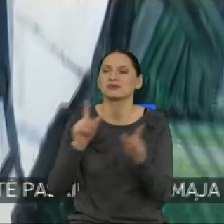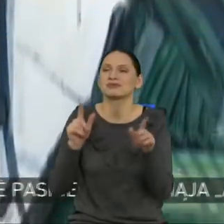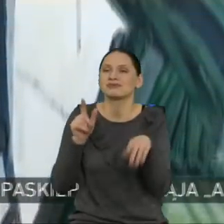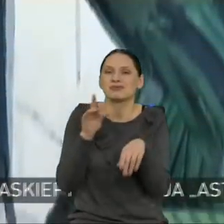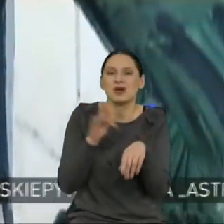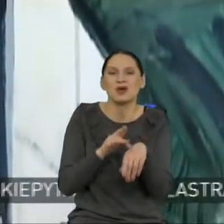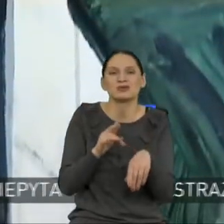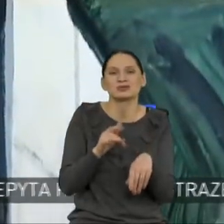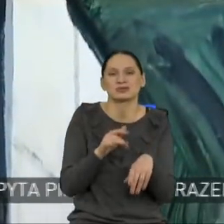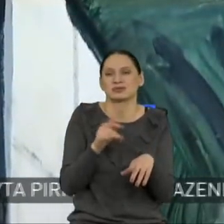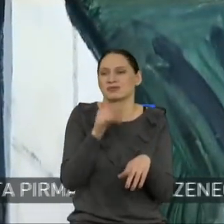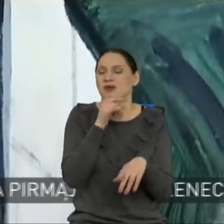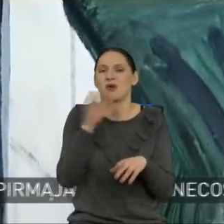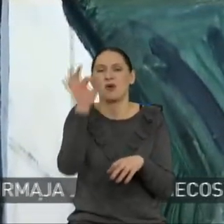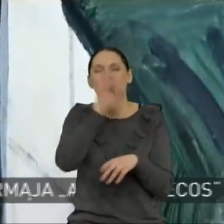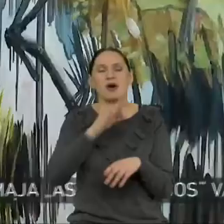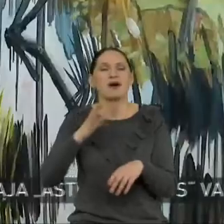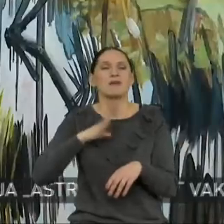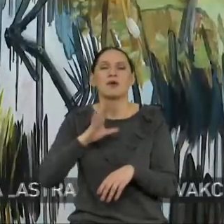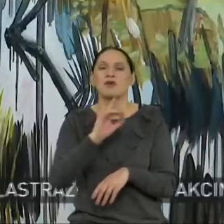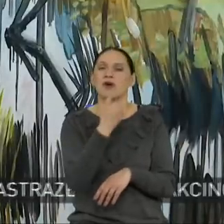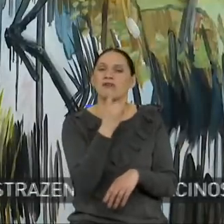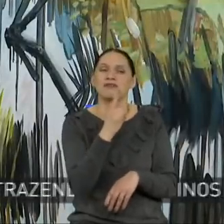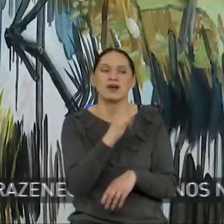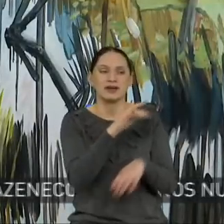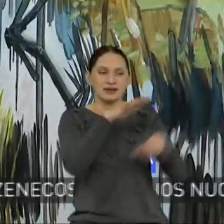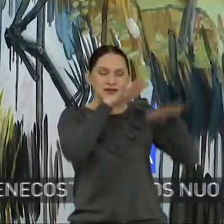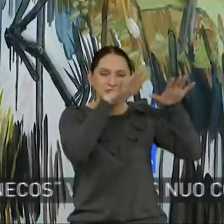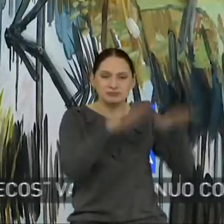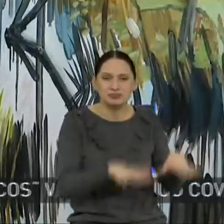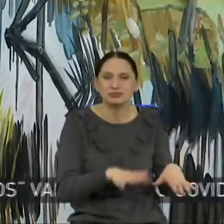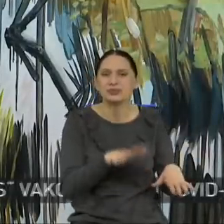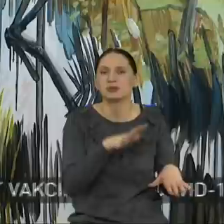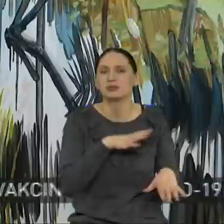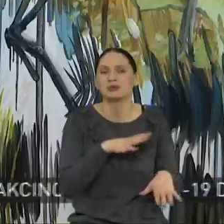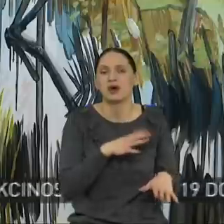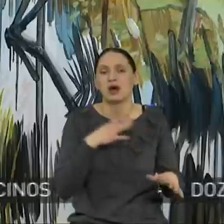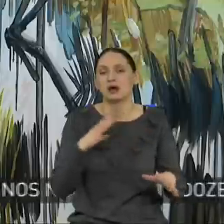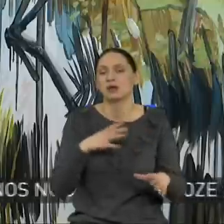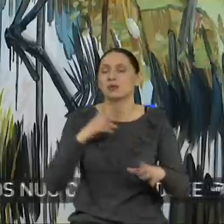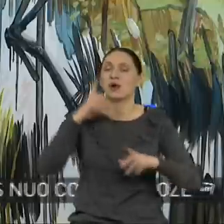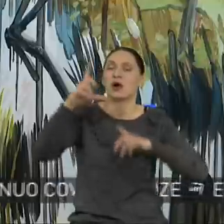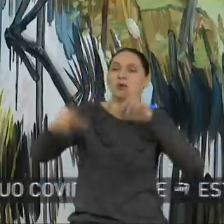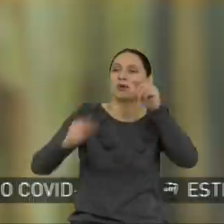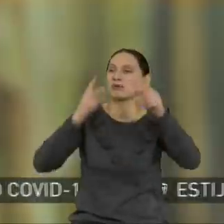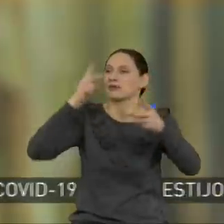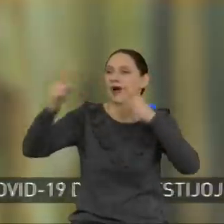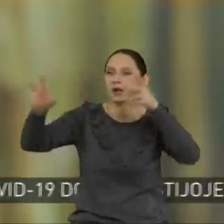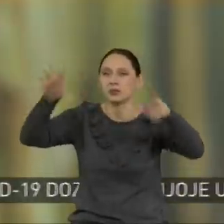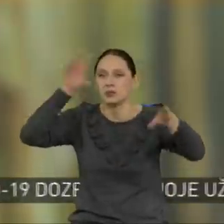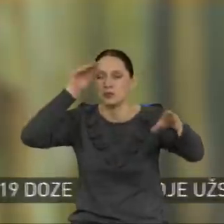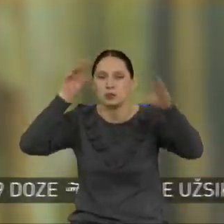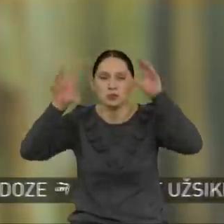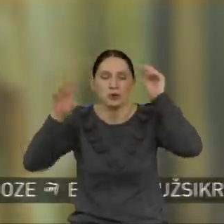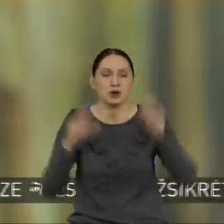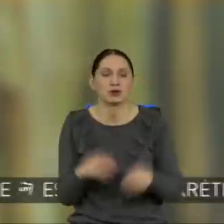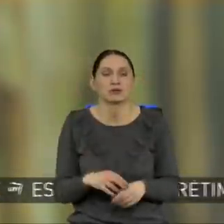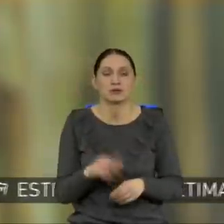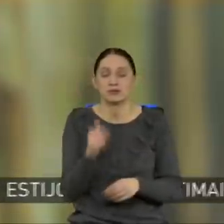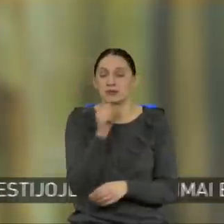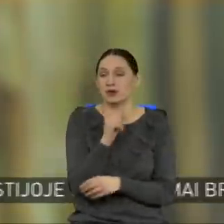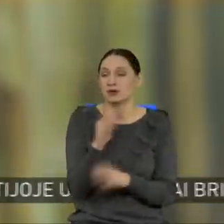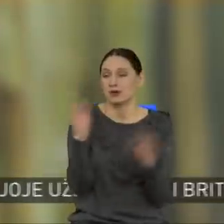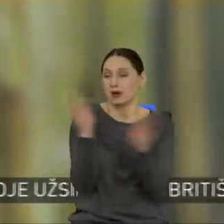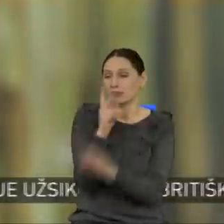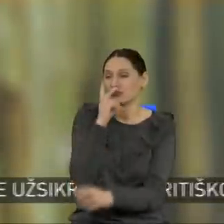Tai gali būti brangi vaikystės vieta, ar netikėtai atrasta ir pajusta keliaujant. Menininkė sako, pamatytą patikusi gamtovaizdį